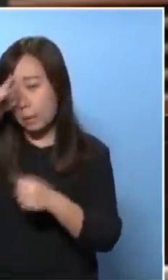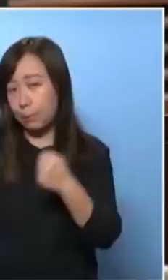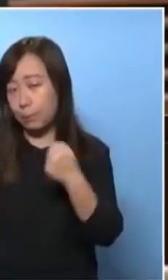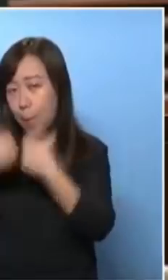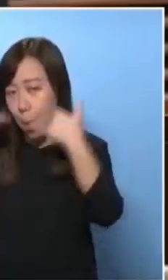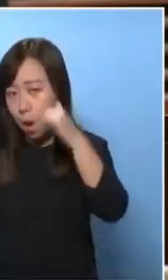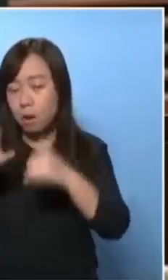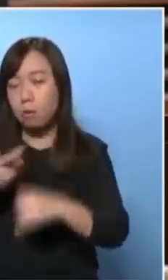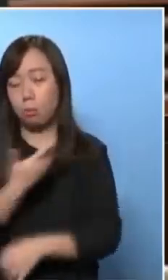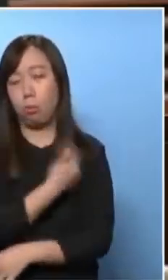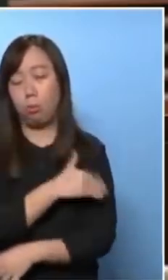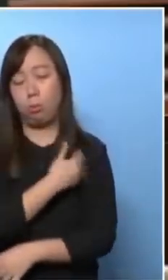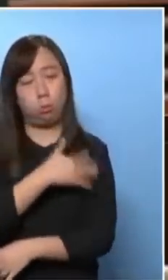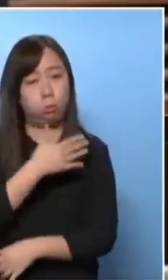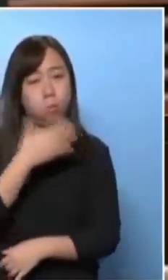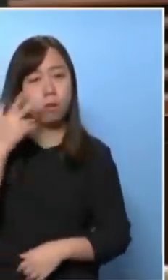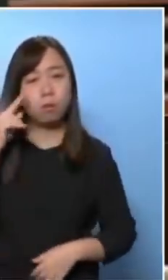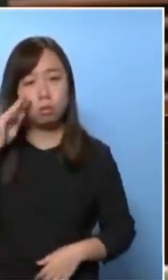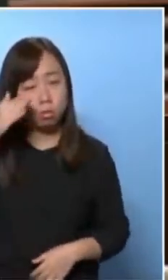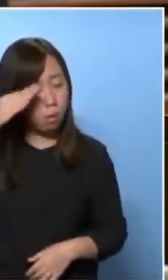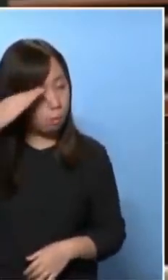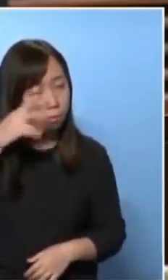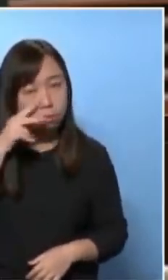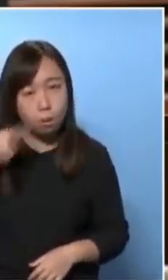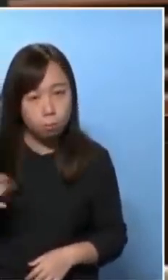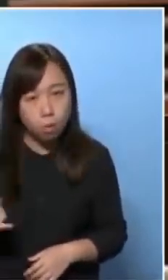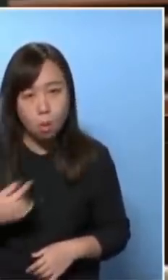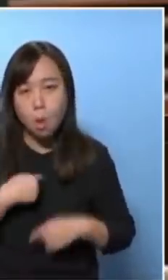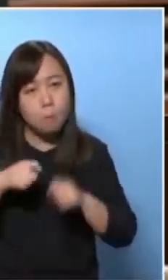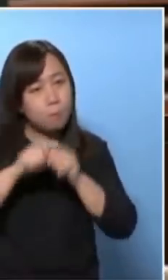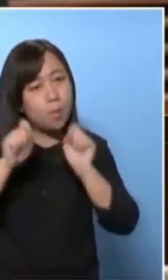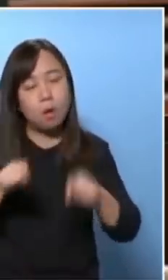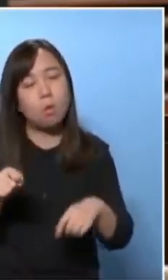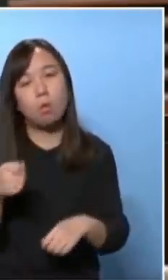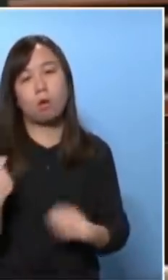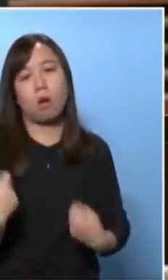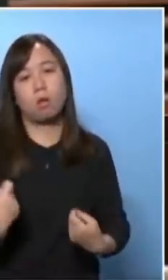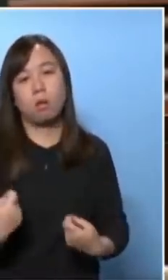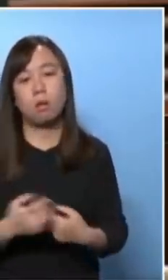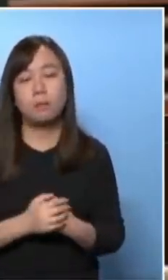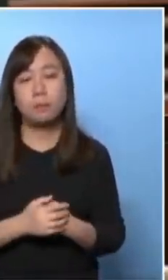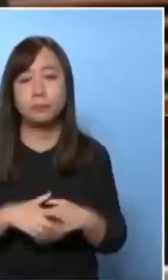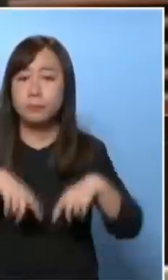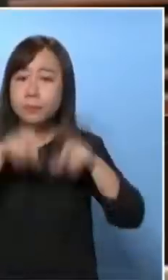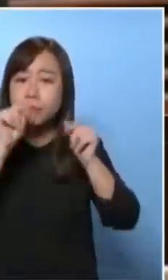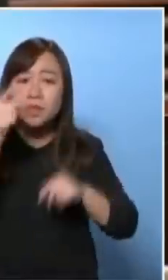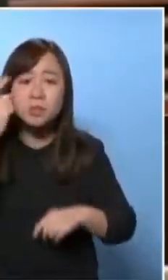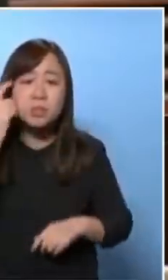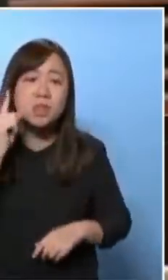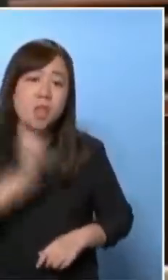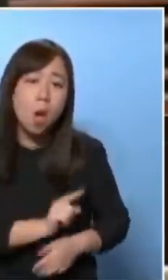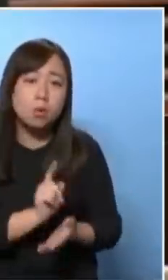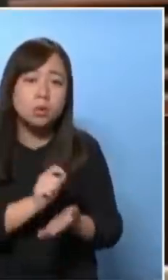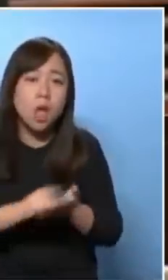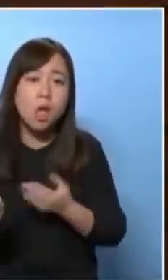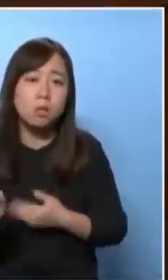見。我的問題很簡單的，林鄭月娥，你知不知道醜字怎麼